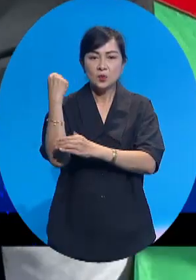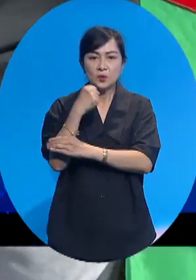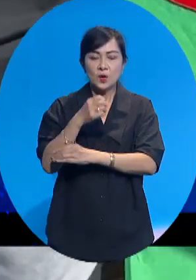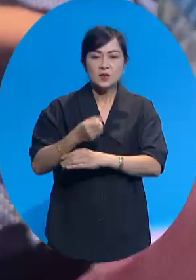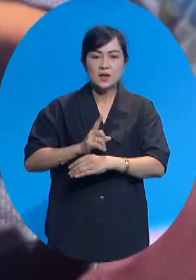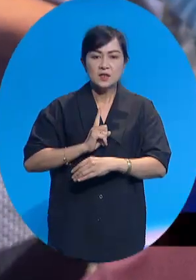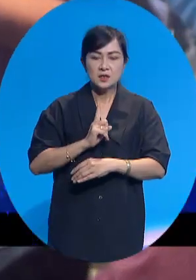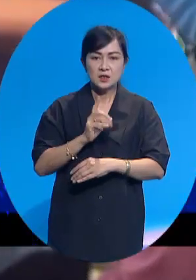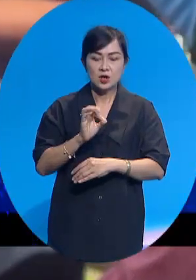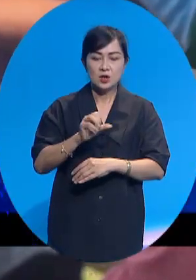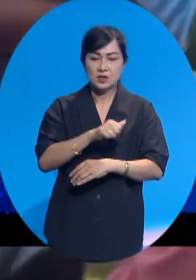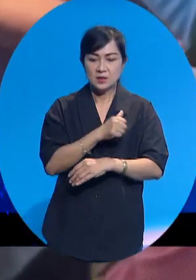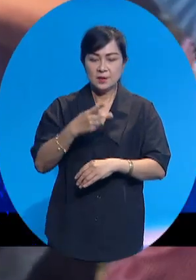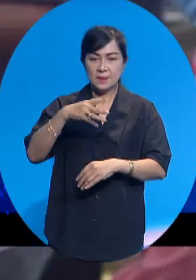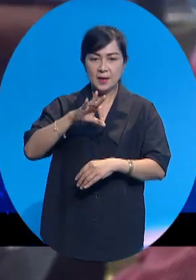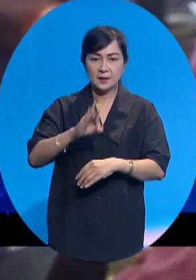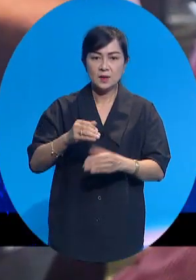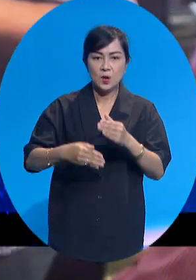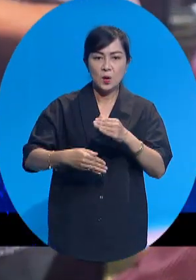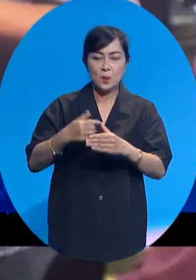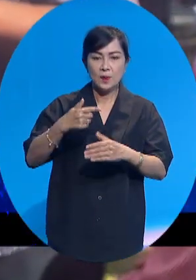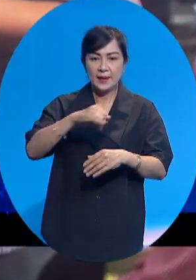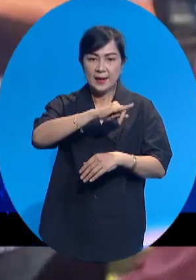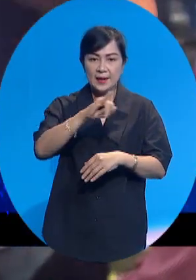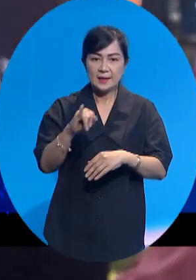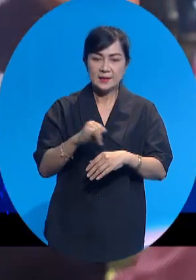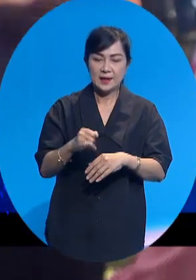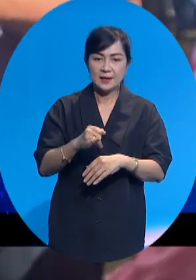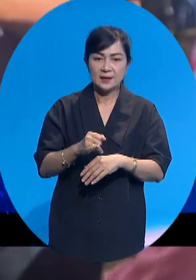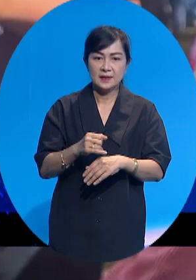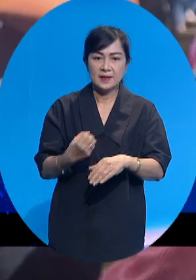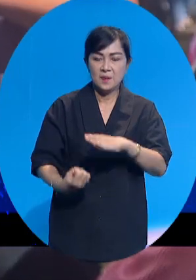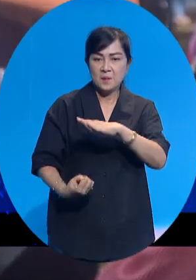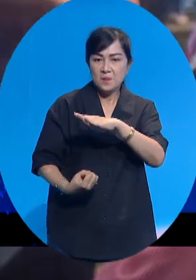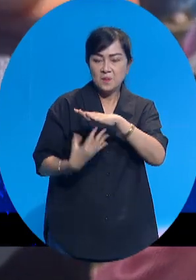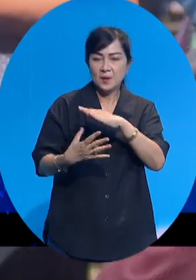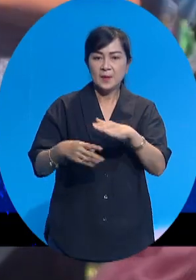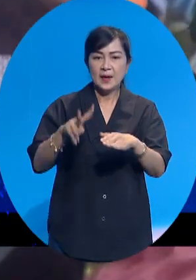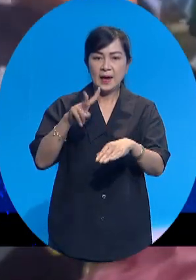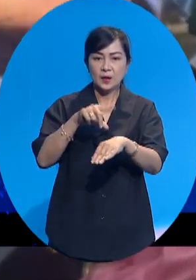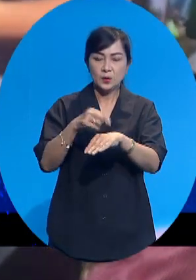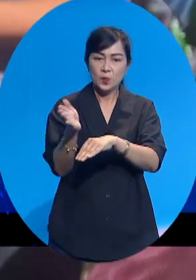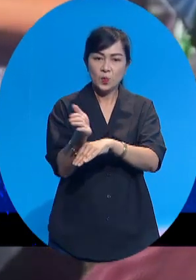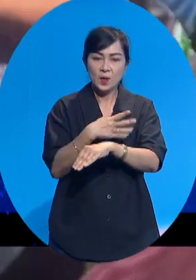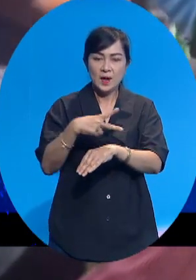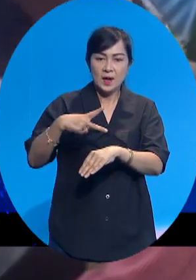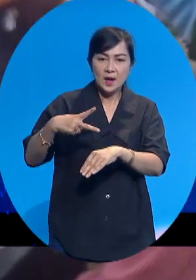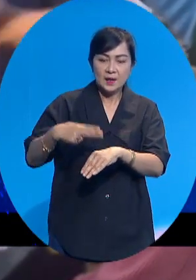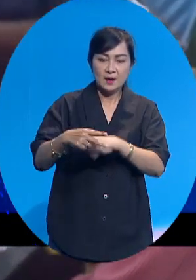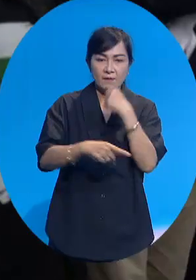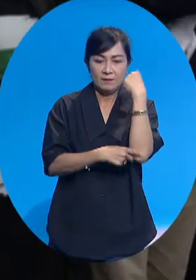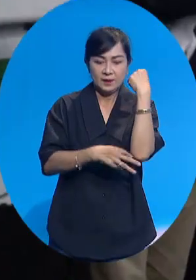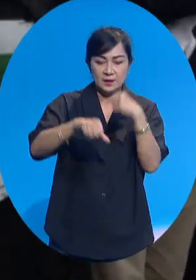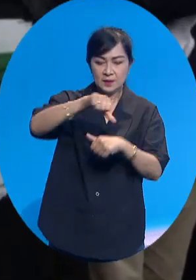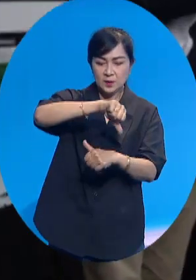Palestine Chúng tôi ở đây để ủng hộ người dân ở gaza nơi đang bị ném B bị bao dây trong ha tuần qua và bị cắt đứt mọi phương tiện